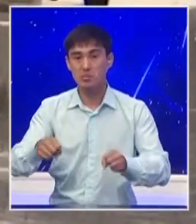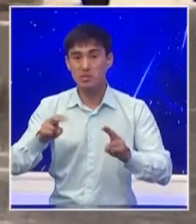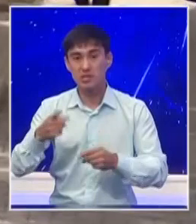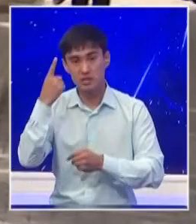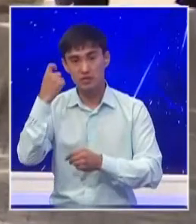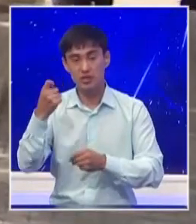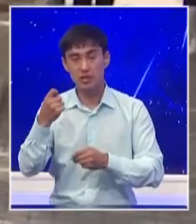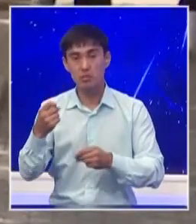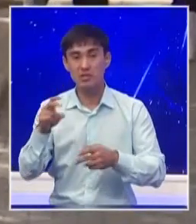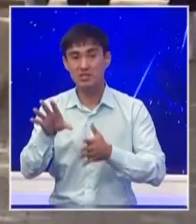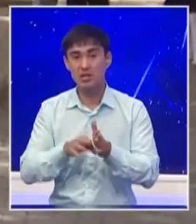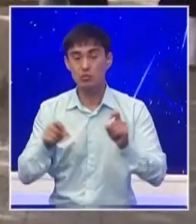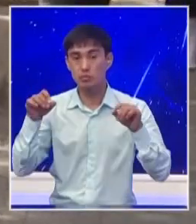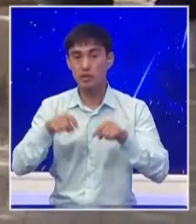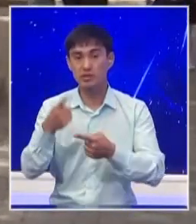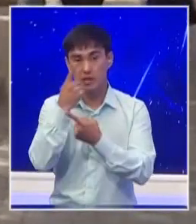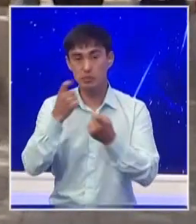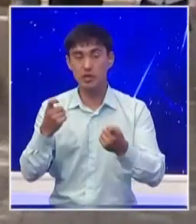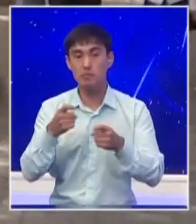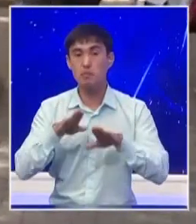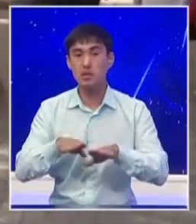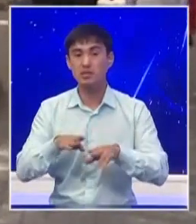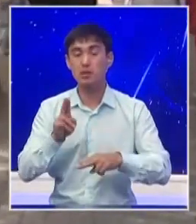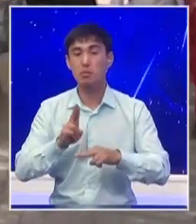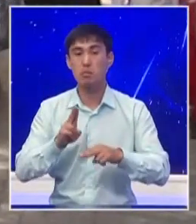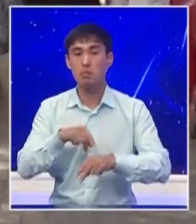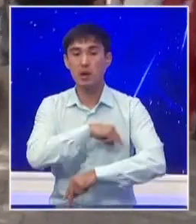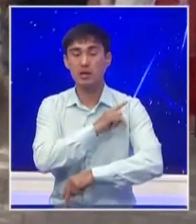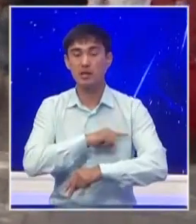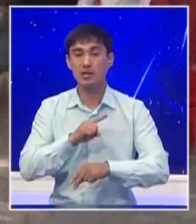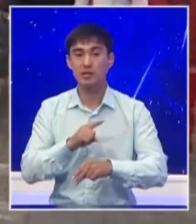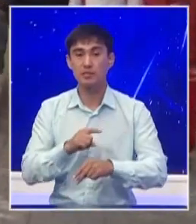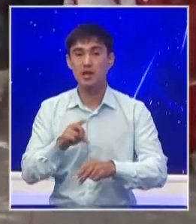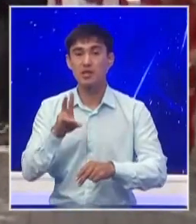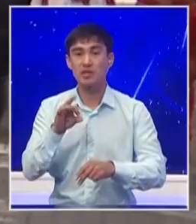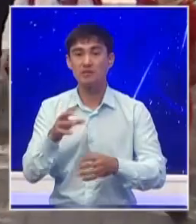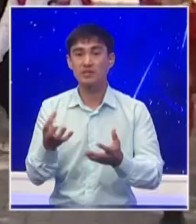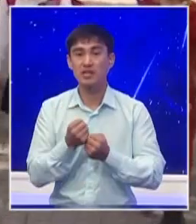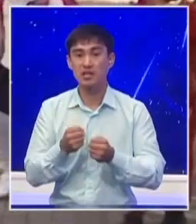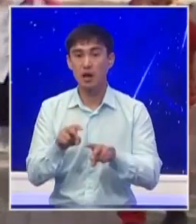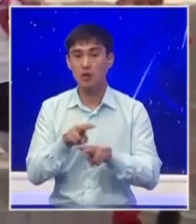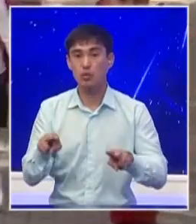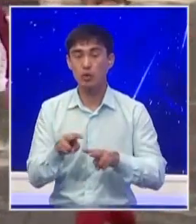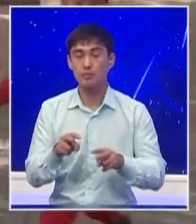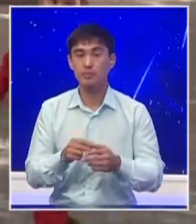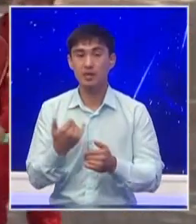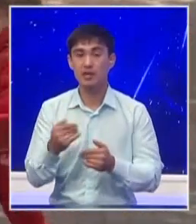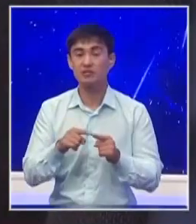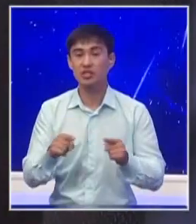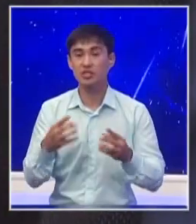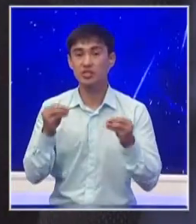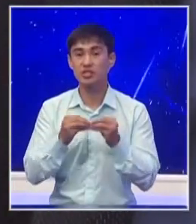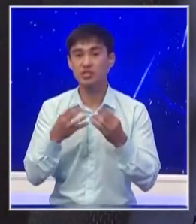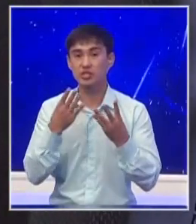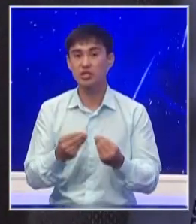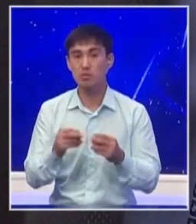извещение. Мы непременно реагируем, сообщаем местной поликлинике на взятие контроля. Мы их в течение 10